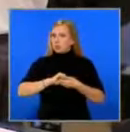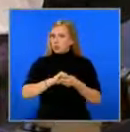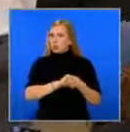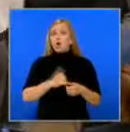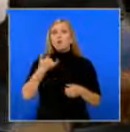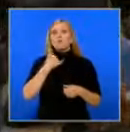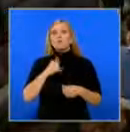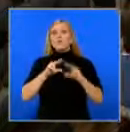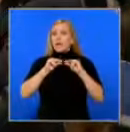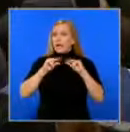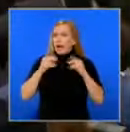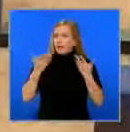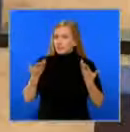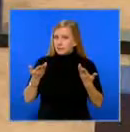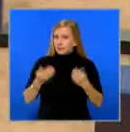делайн